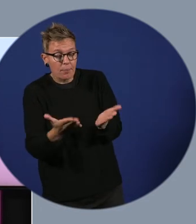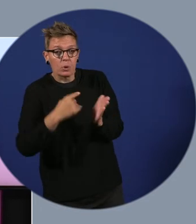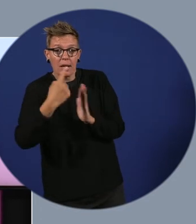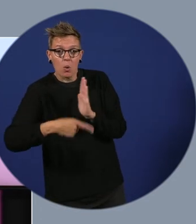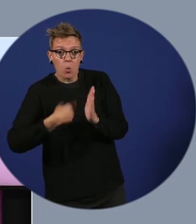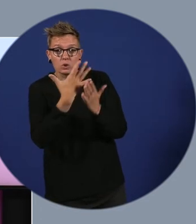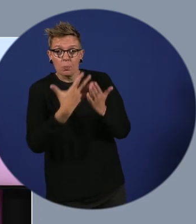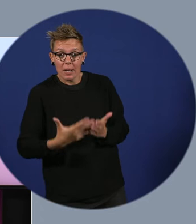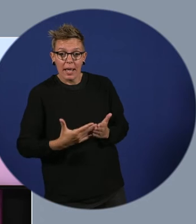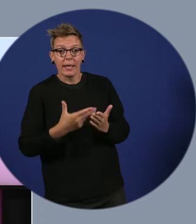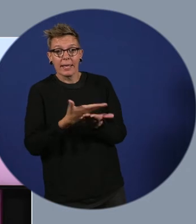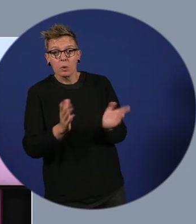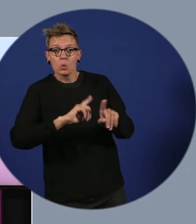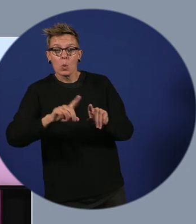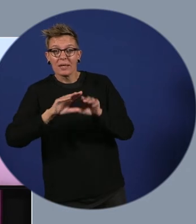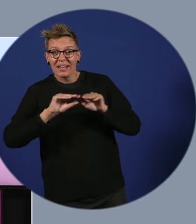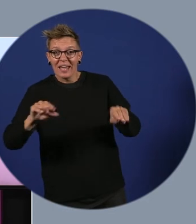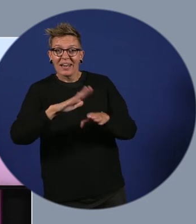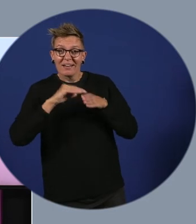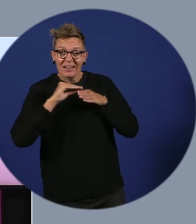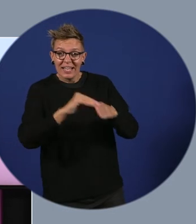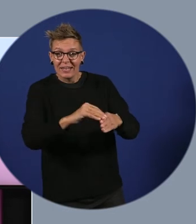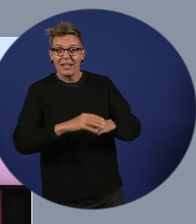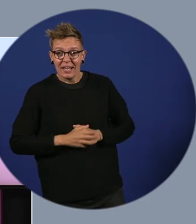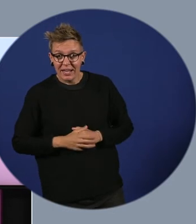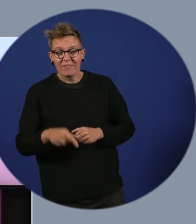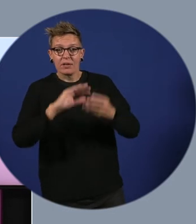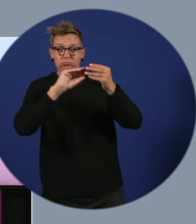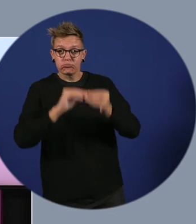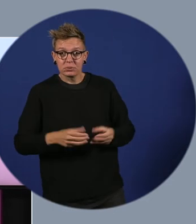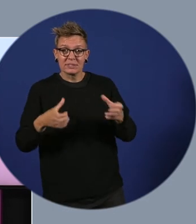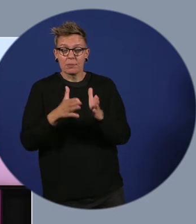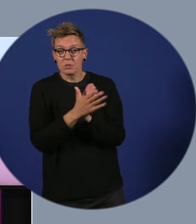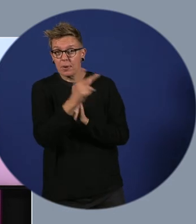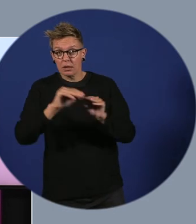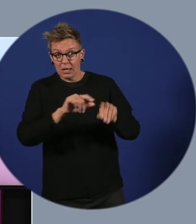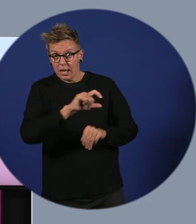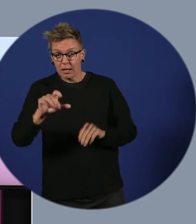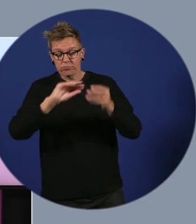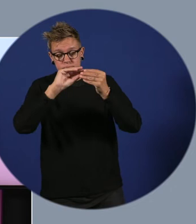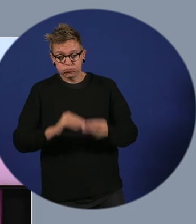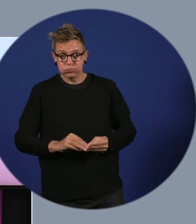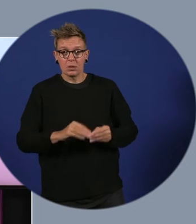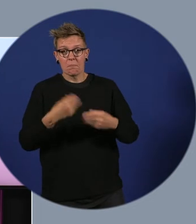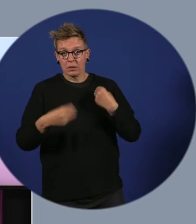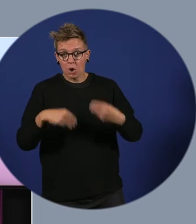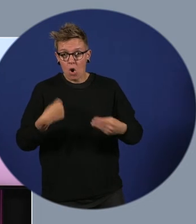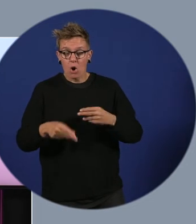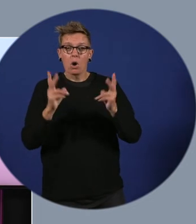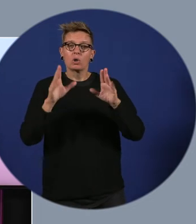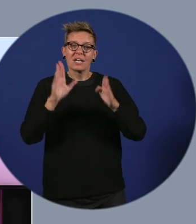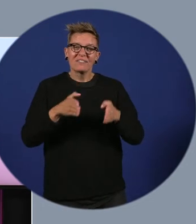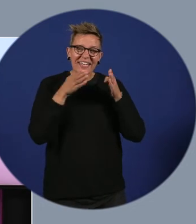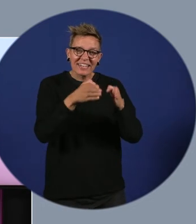olika lärarhandledningar som vi har tagit fram tillsammans med andra lärare också. Och sen har vi haft